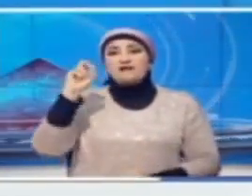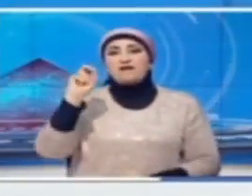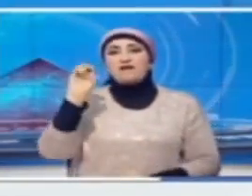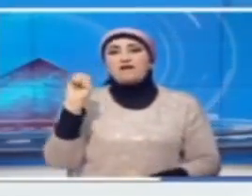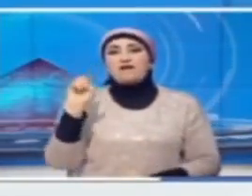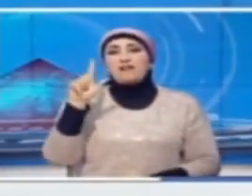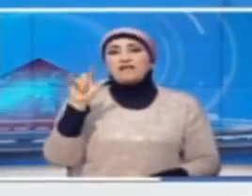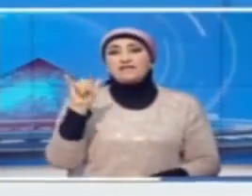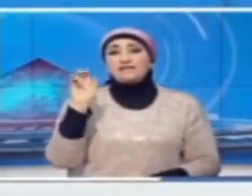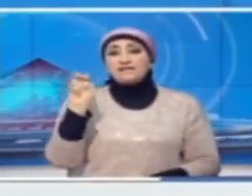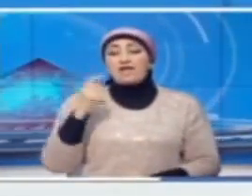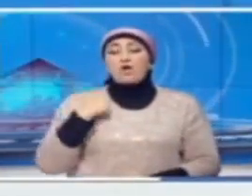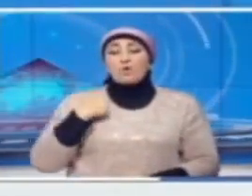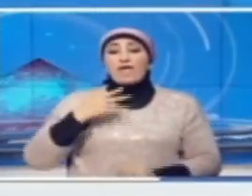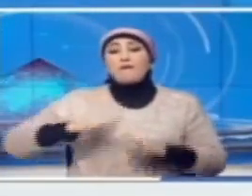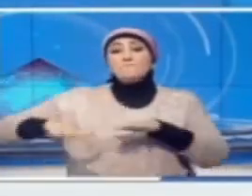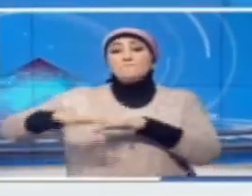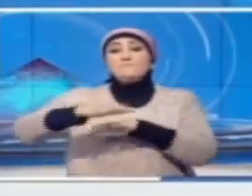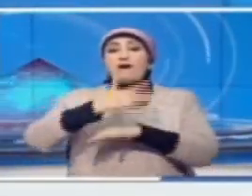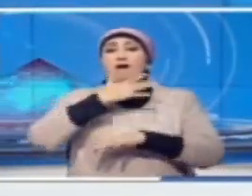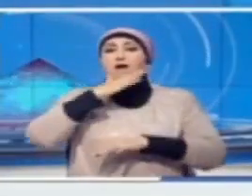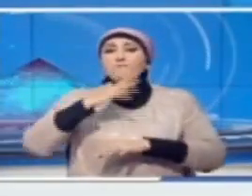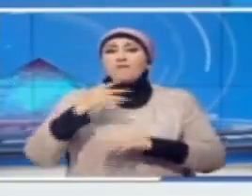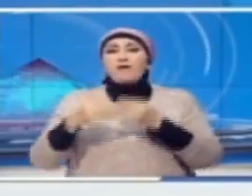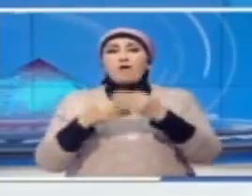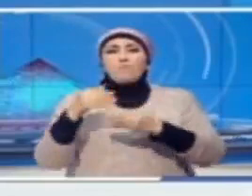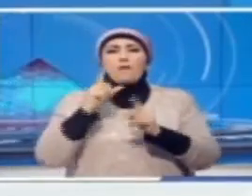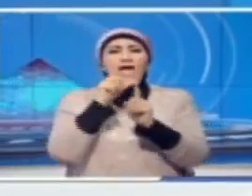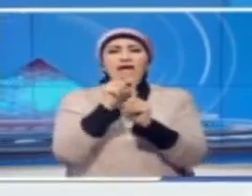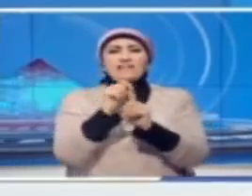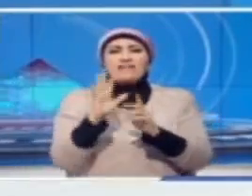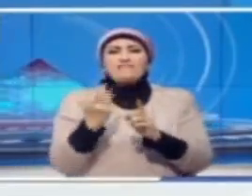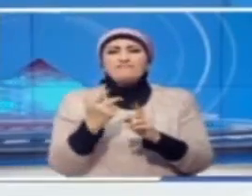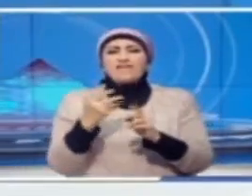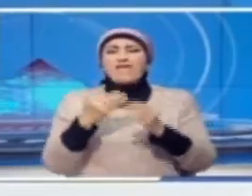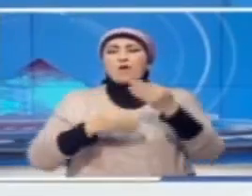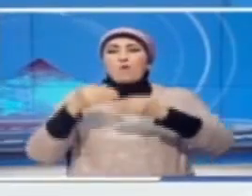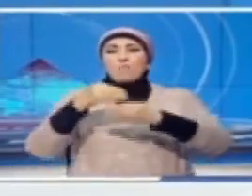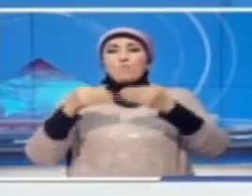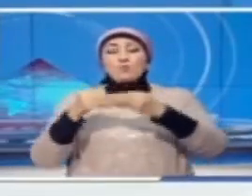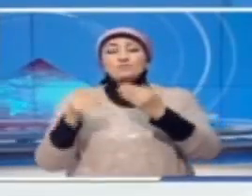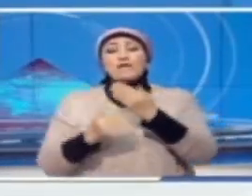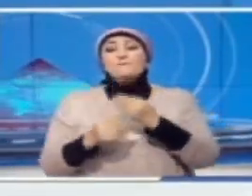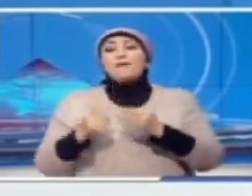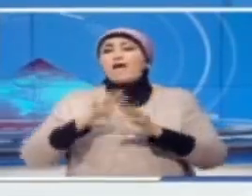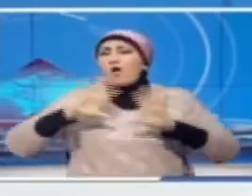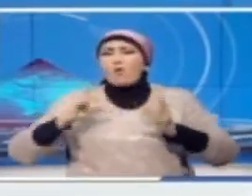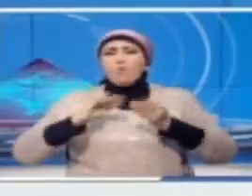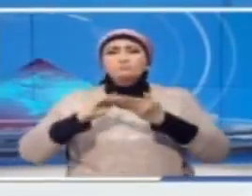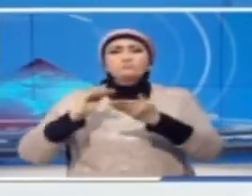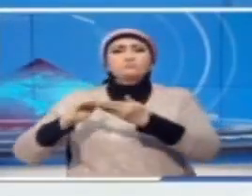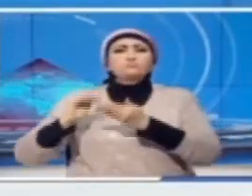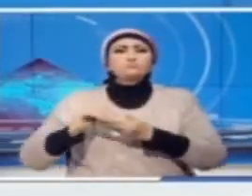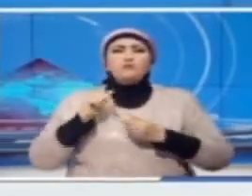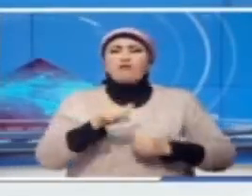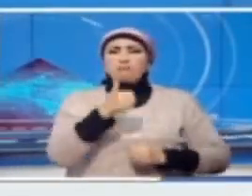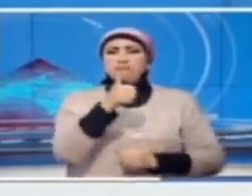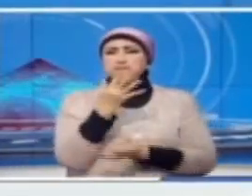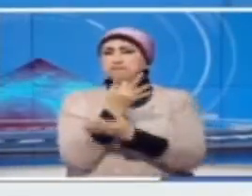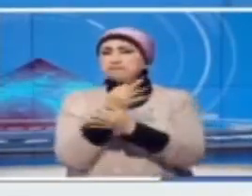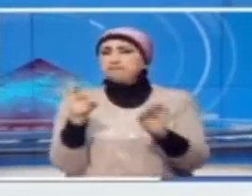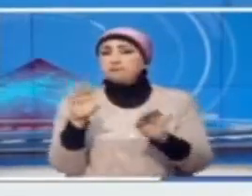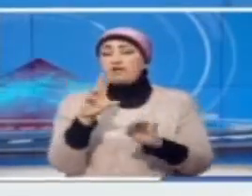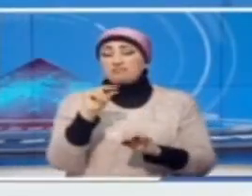على البحر المتوسط. المدينة أنشئت بهدف إقامة مجتمع عمراني متكامل الخدمات على أحدث